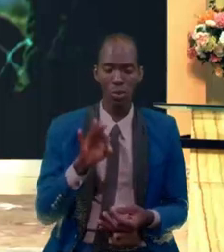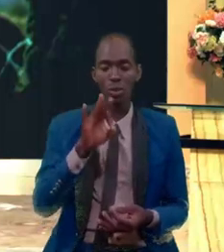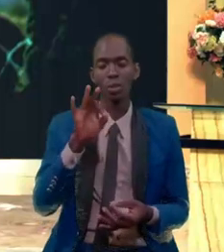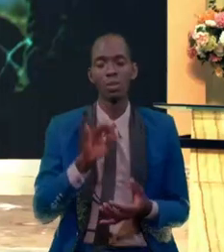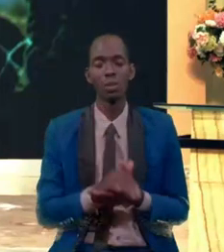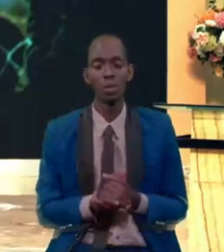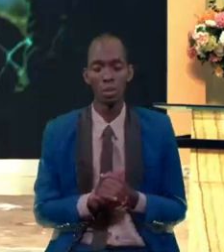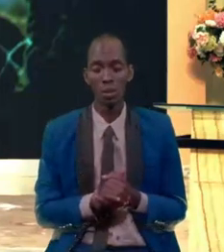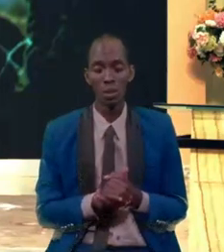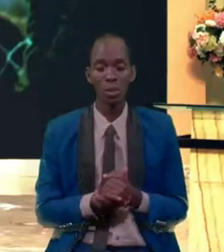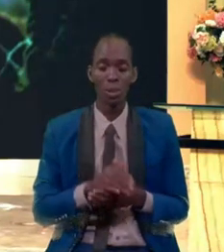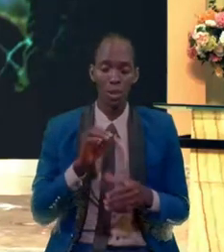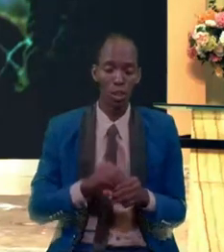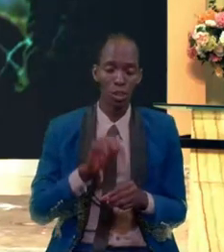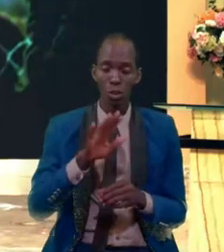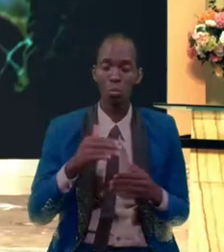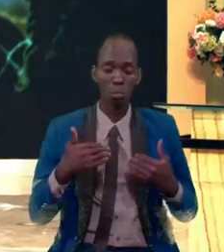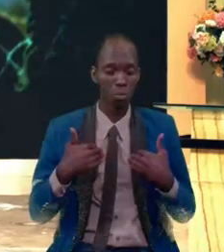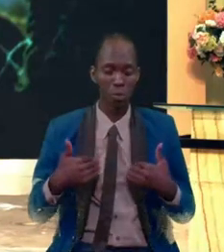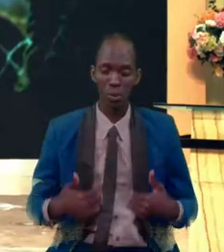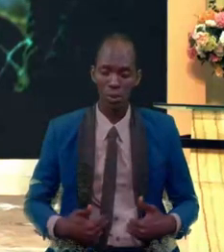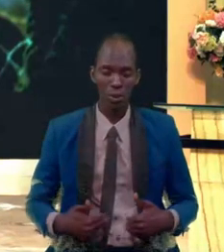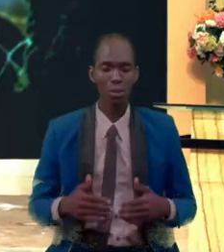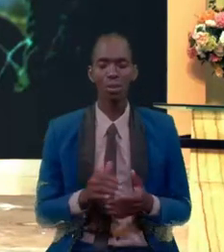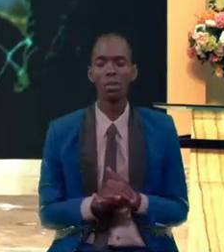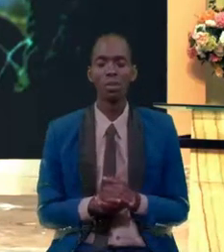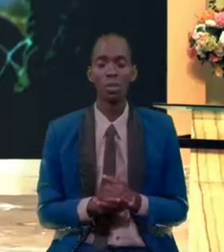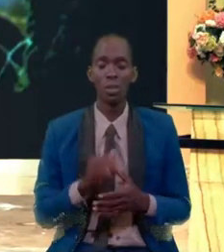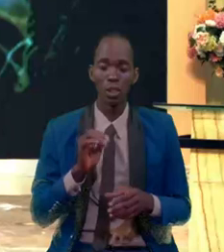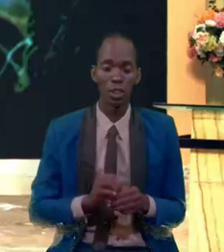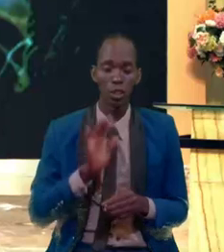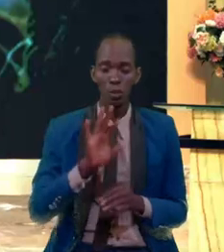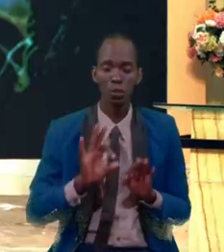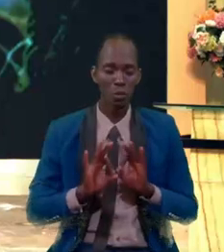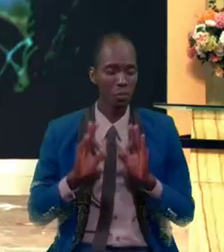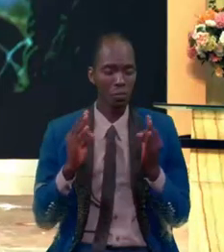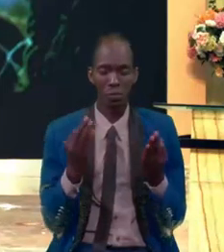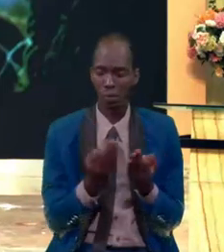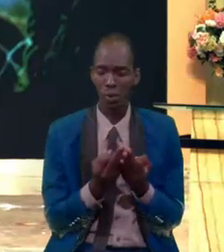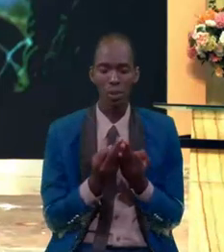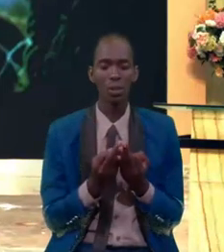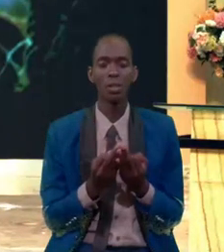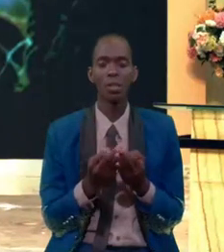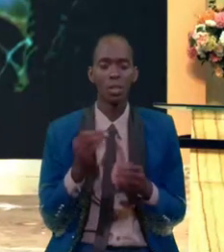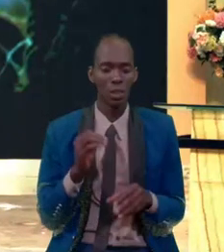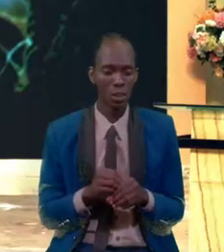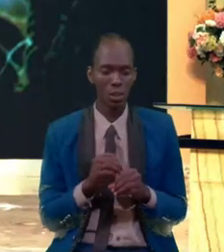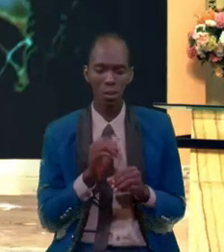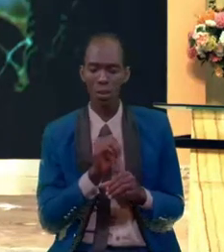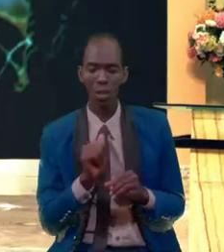esprit. Il le fait dans votre corps. Il le fait dans votre famille.